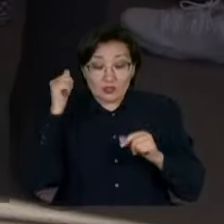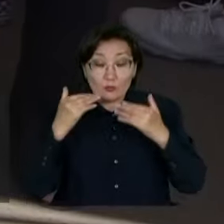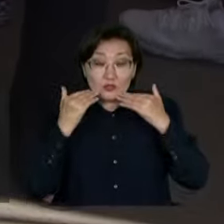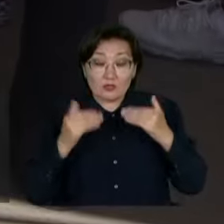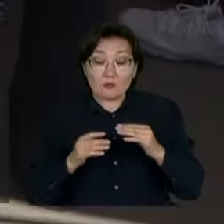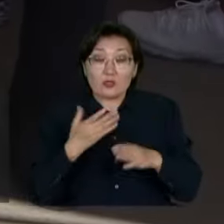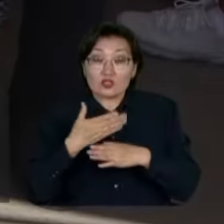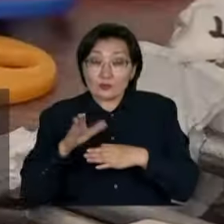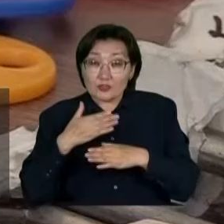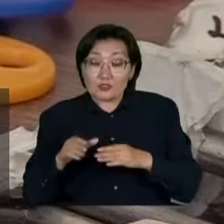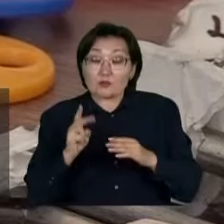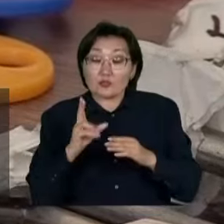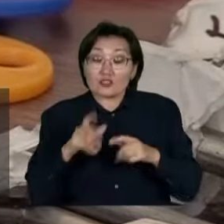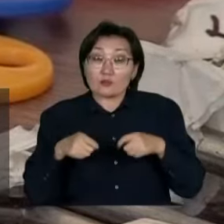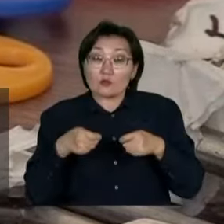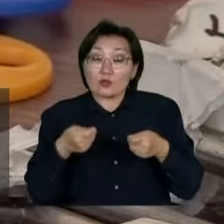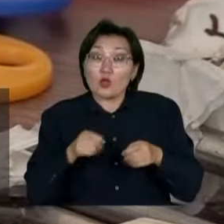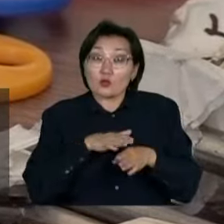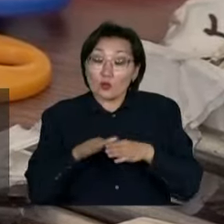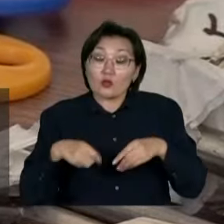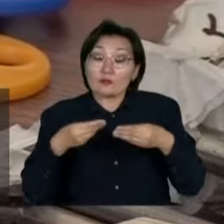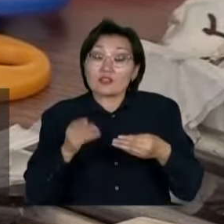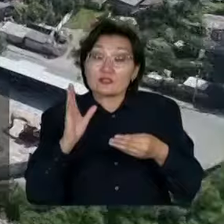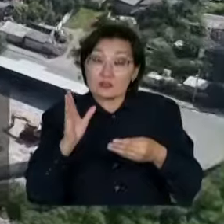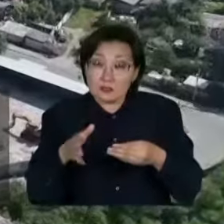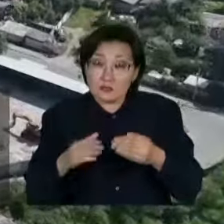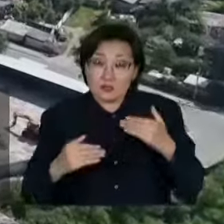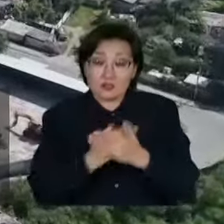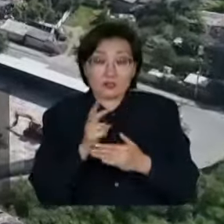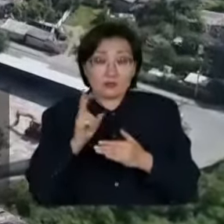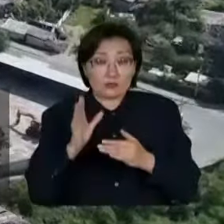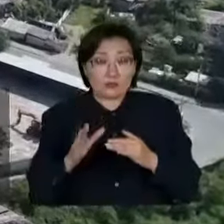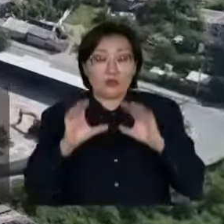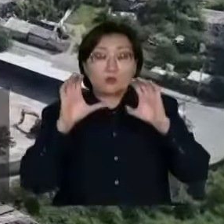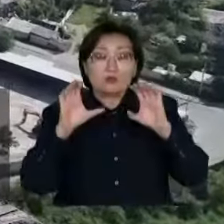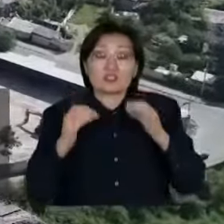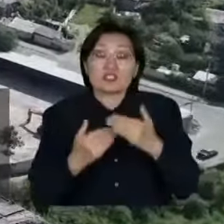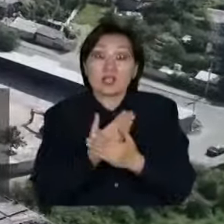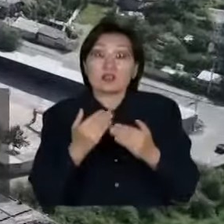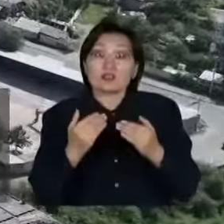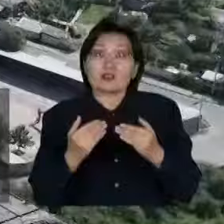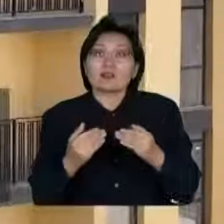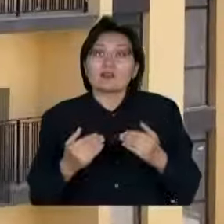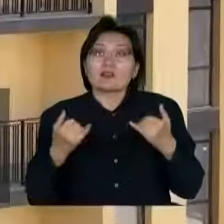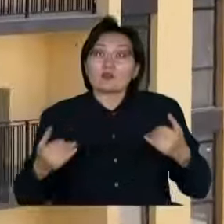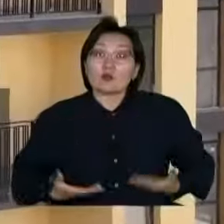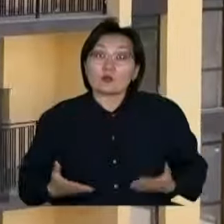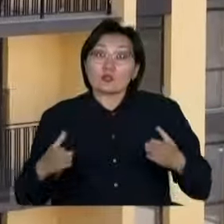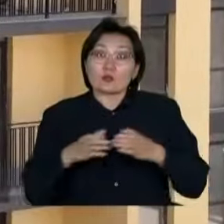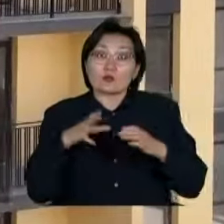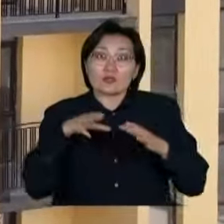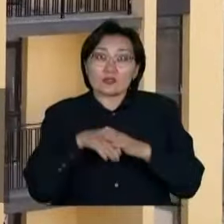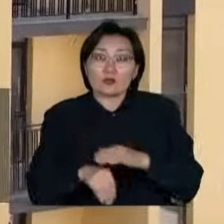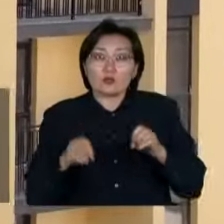дейін кезең-кезеңмен пәтер кілті толық табысталатынын айтады. Сөзінше жаңа пәтерлер заманауи тұрғын үй кешенде орналасқан. Үлкен